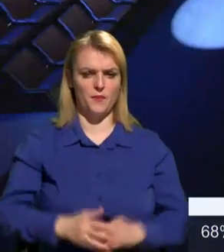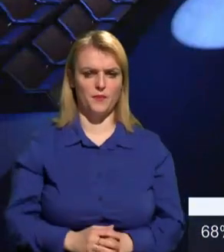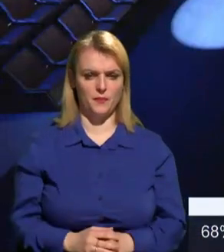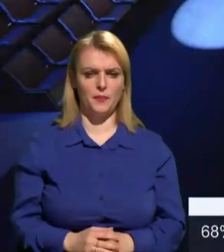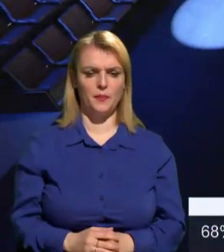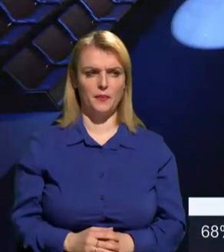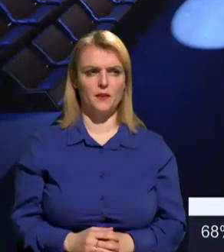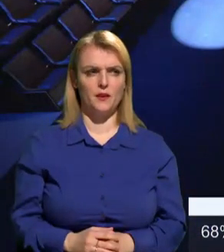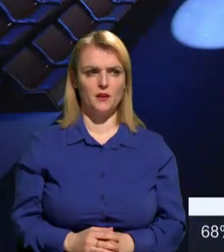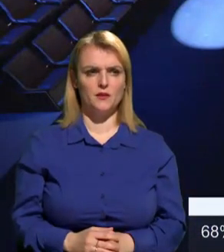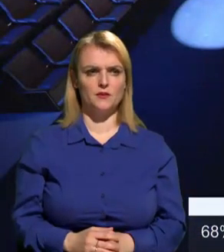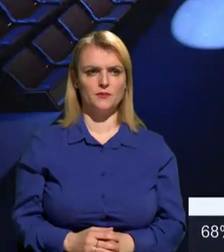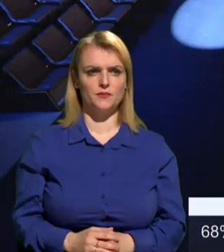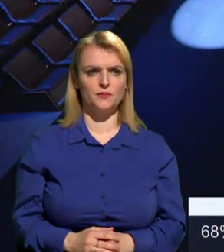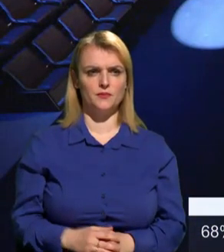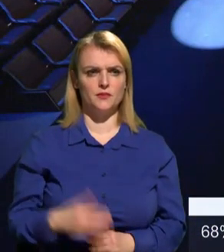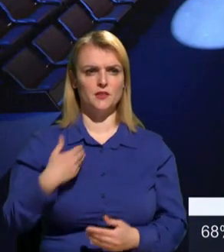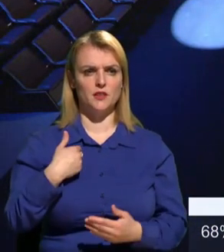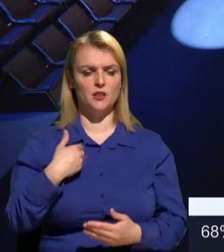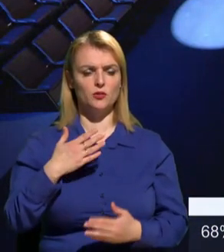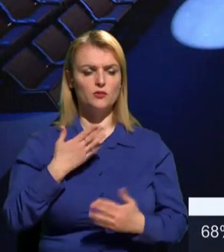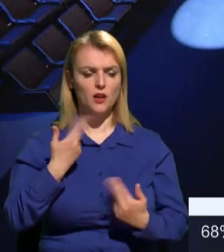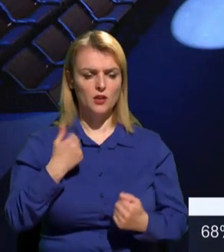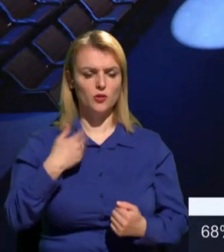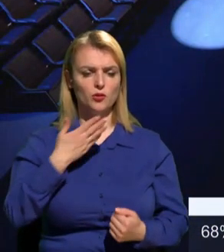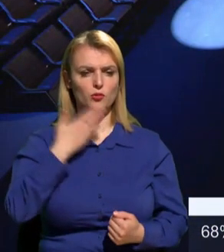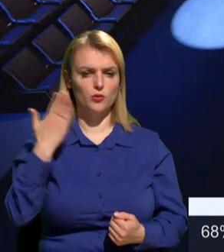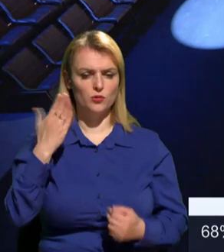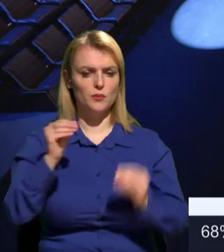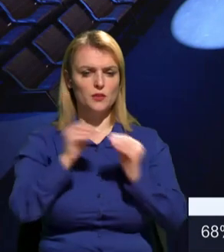am materiale cu mine, noi în ultimii